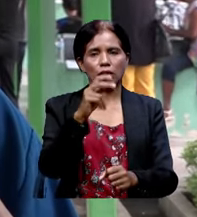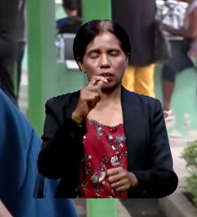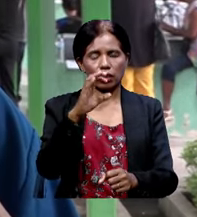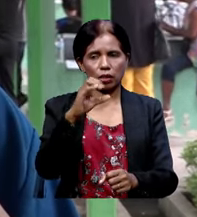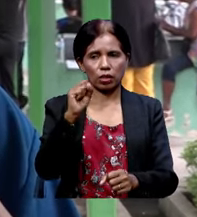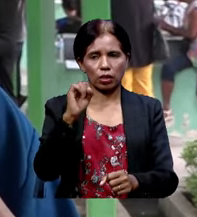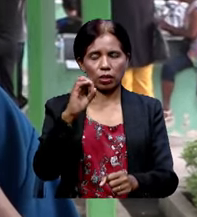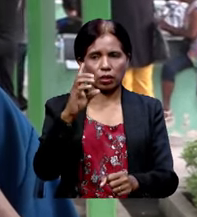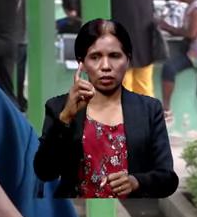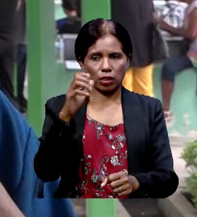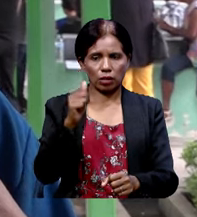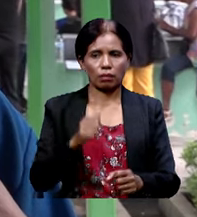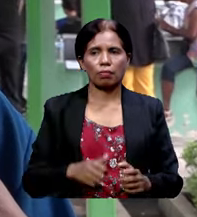aspirin.